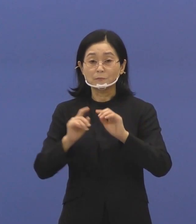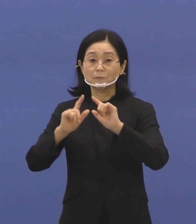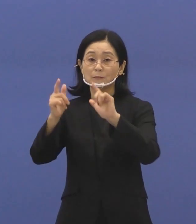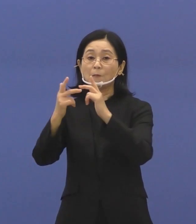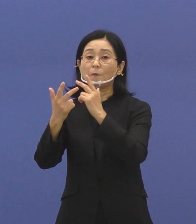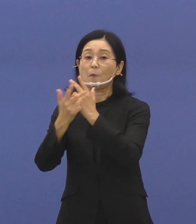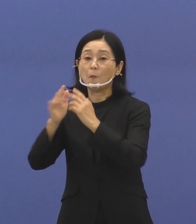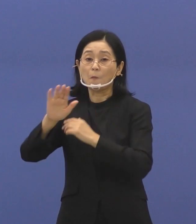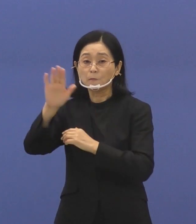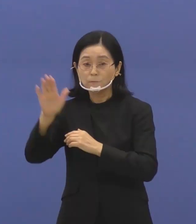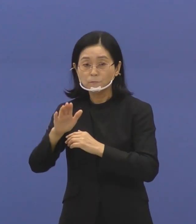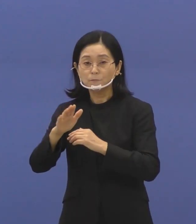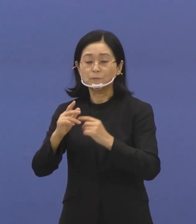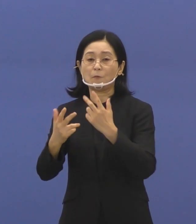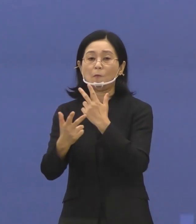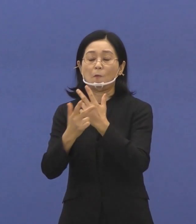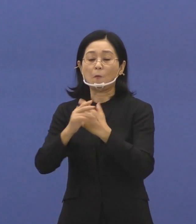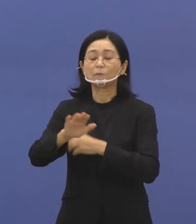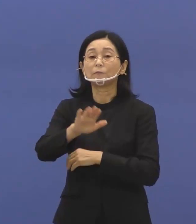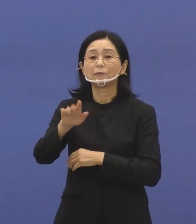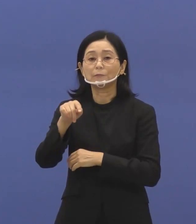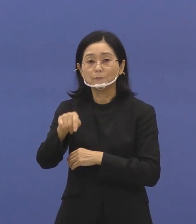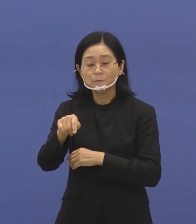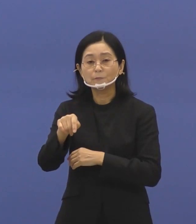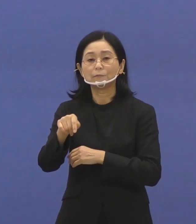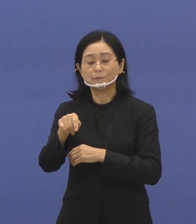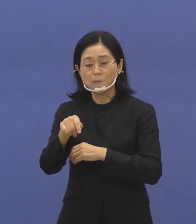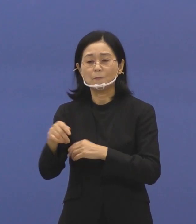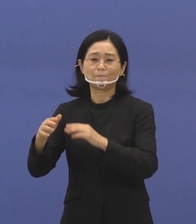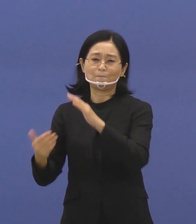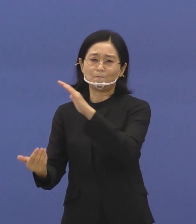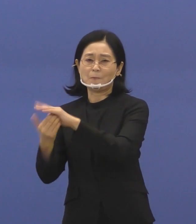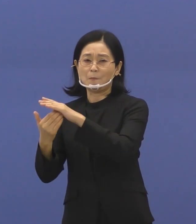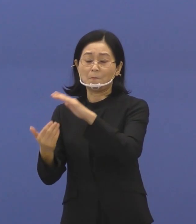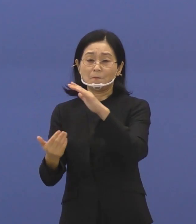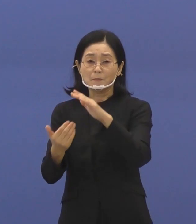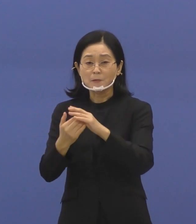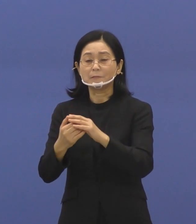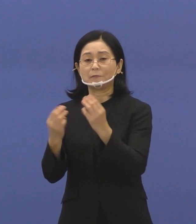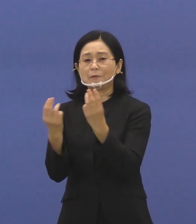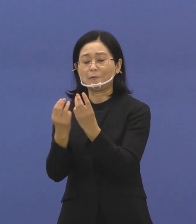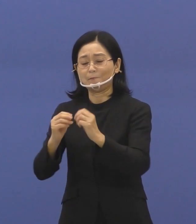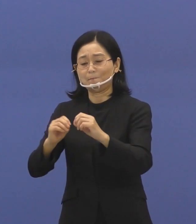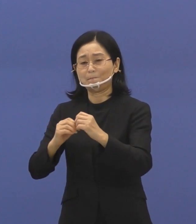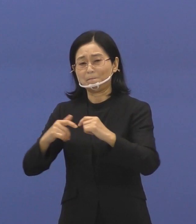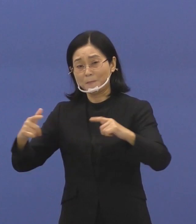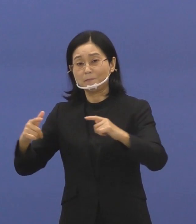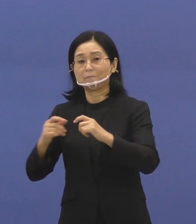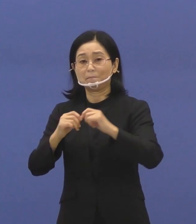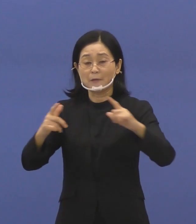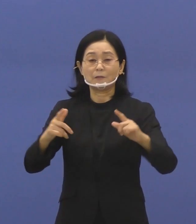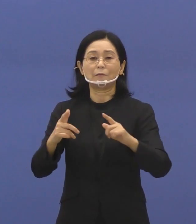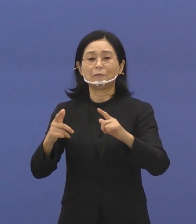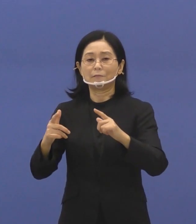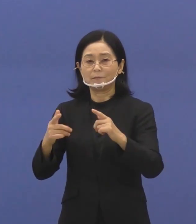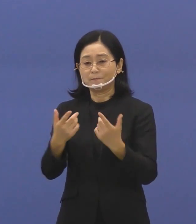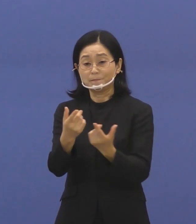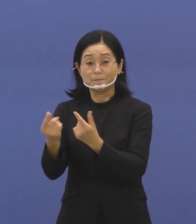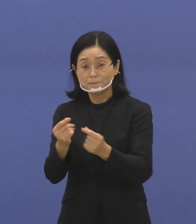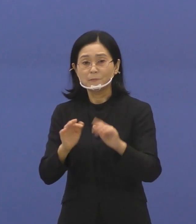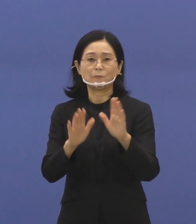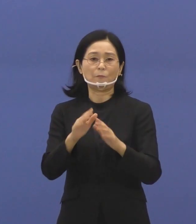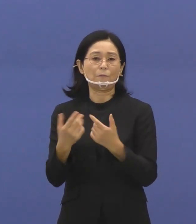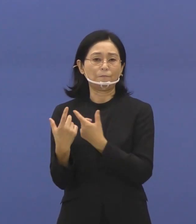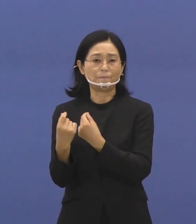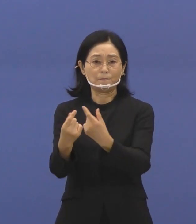陸のあたりでも、過去最多の県がこう並んでいるような状態になっています